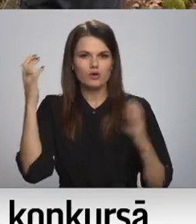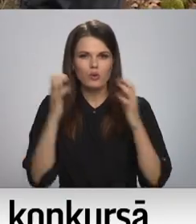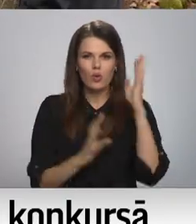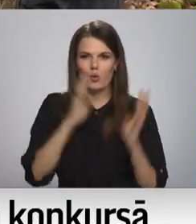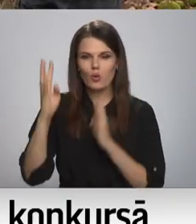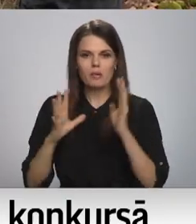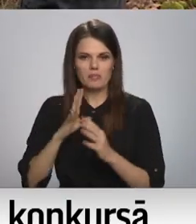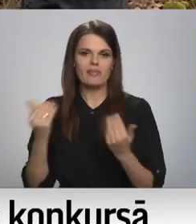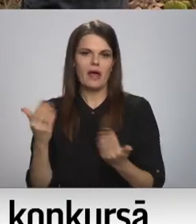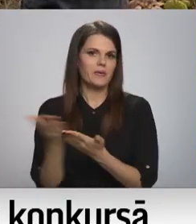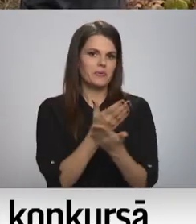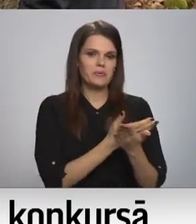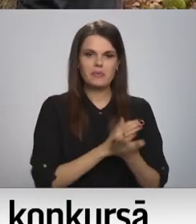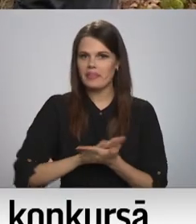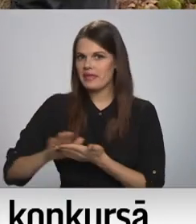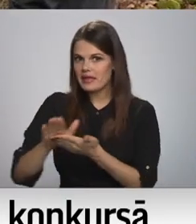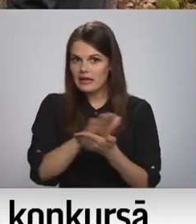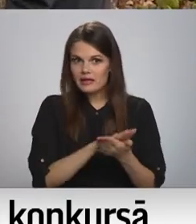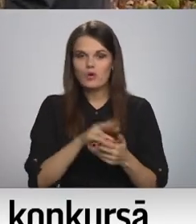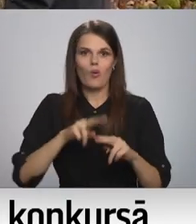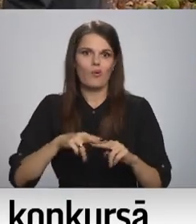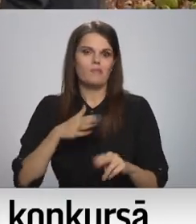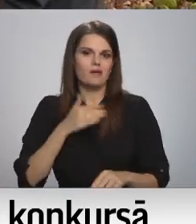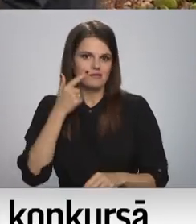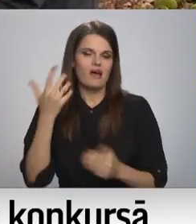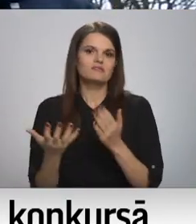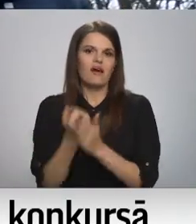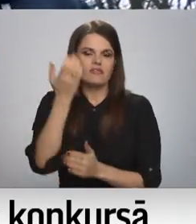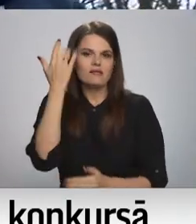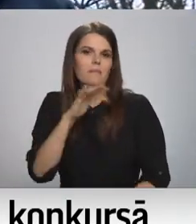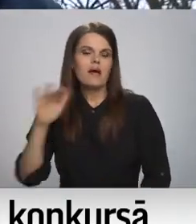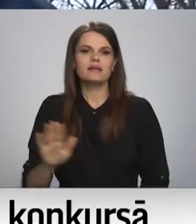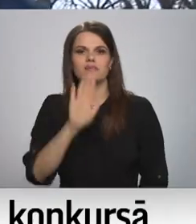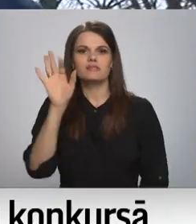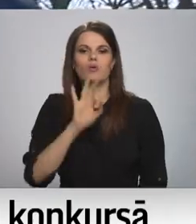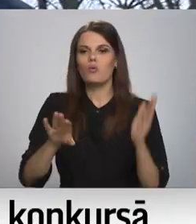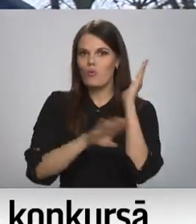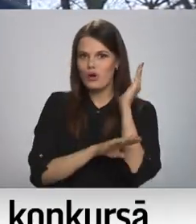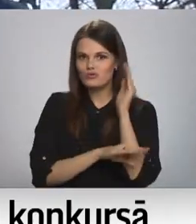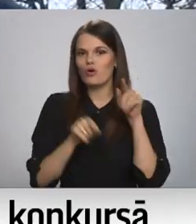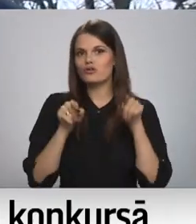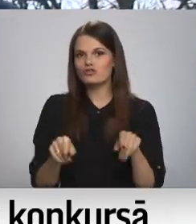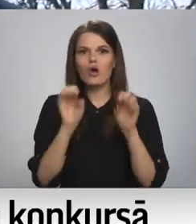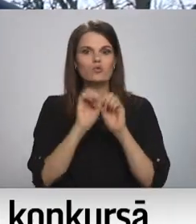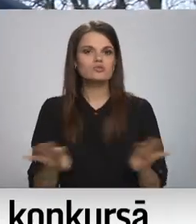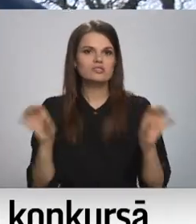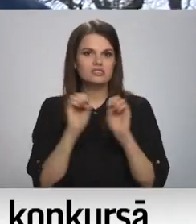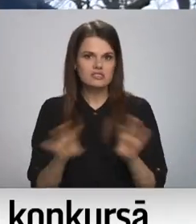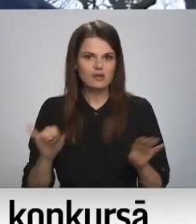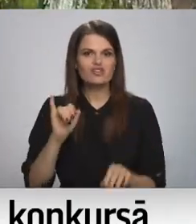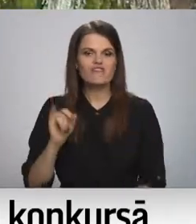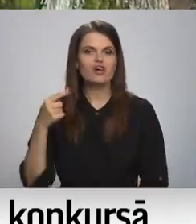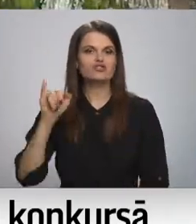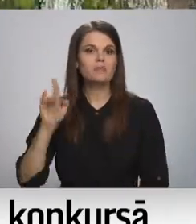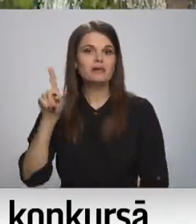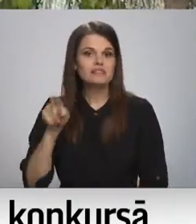tagad attīrīti. Jā, bet tā mans tēvs atrada savu bērnības dienu ozolu atkal. Ar šādu stāstu Vidrižu pagasta iedzīvotājs Ivars